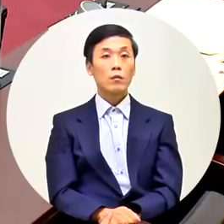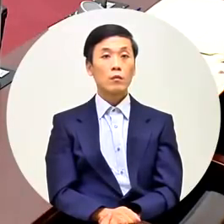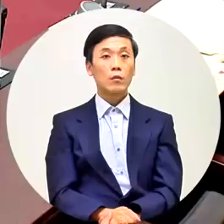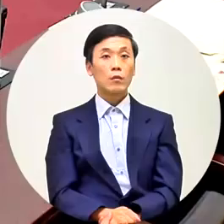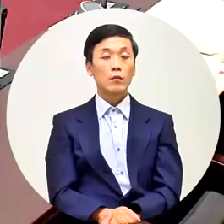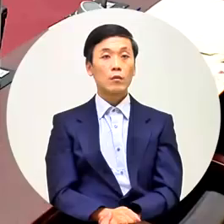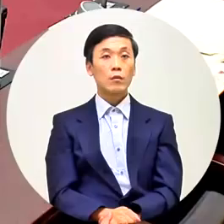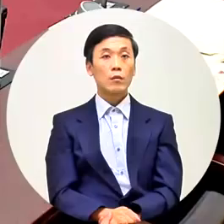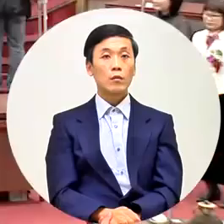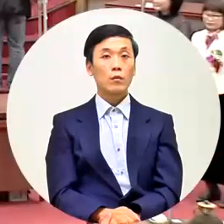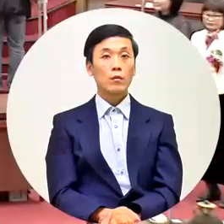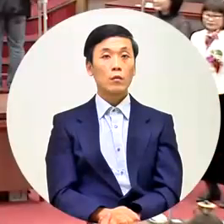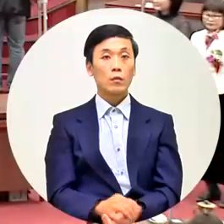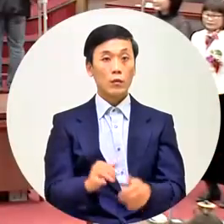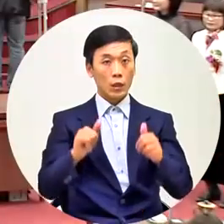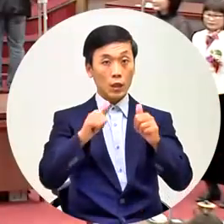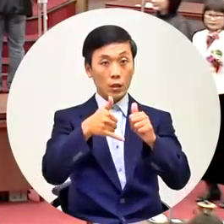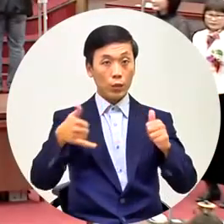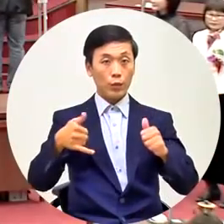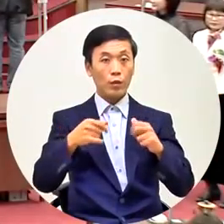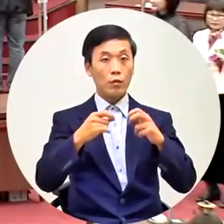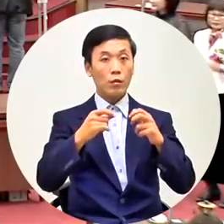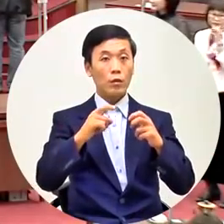请李雅静议员领取选票。